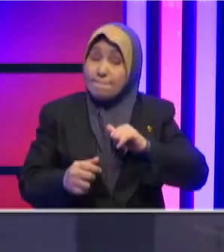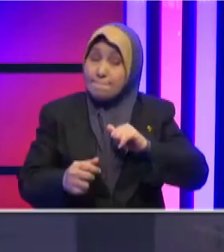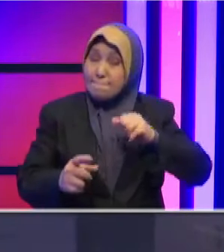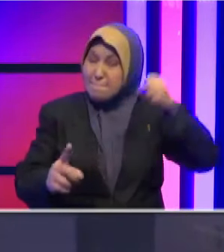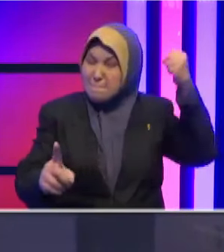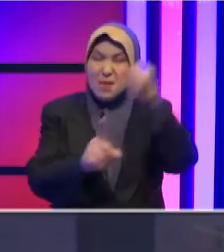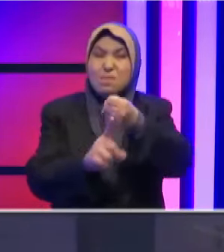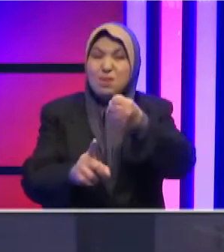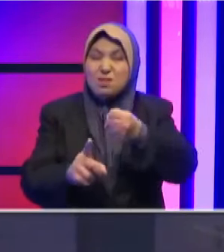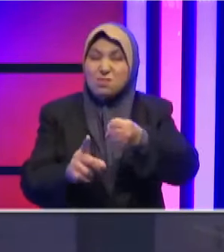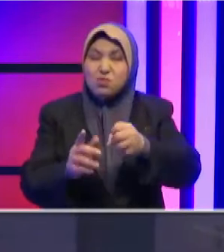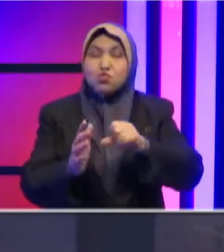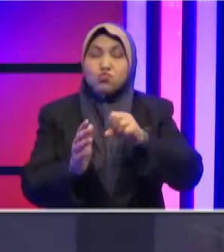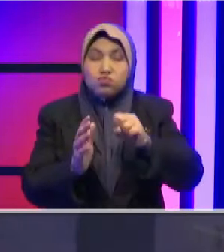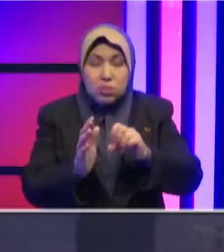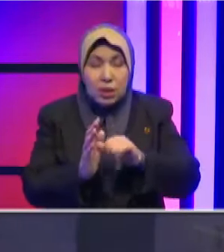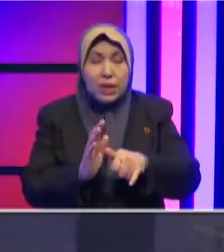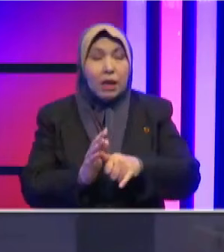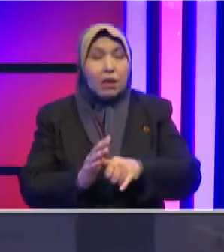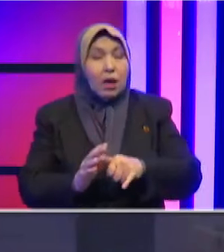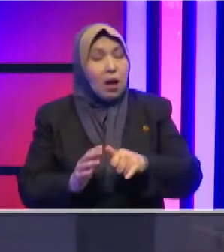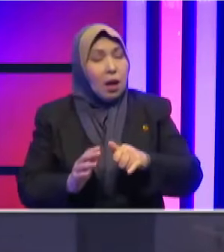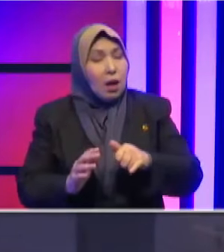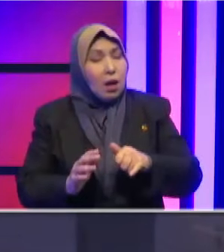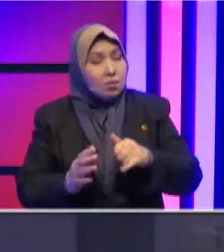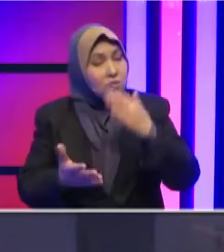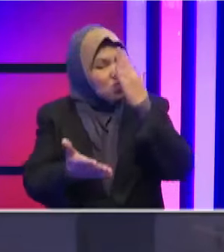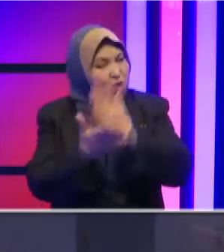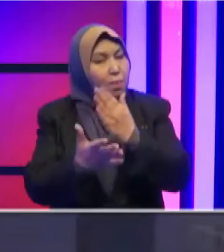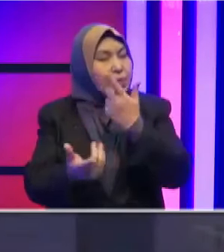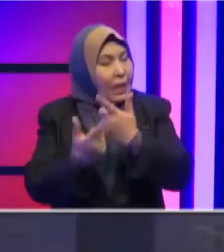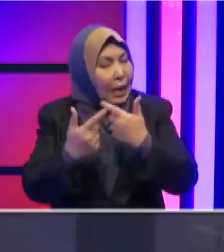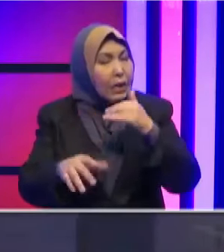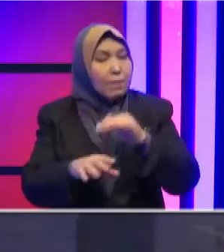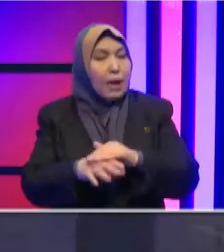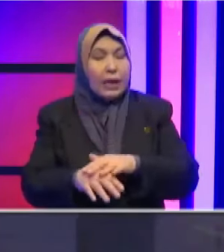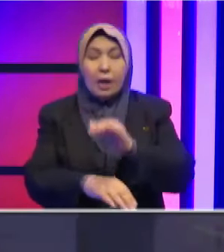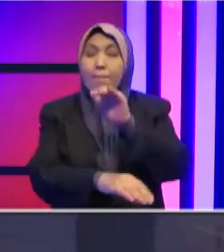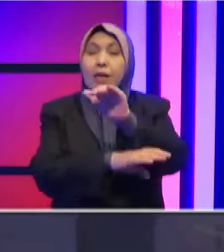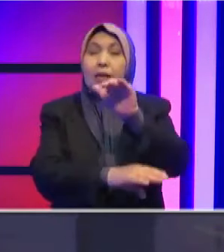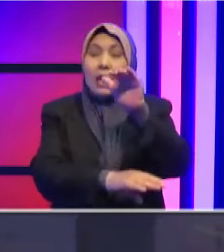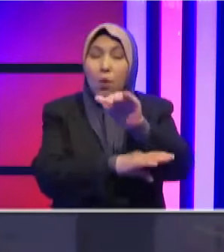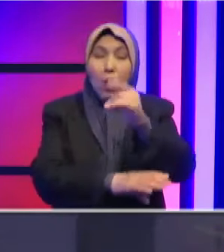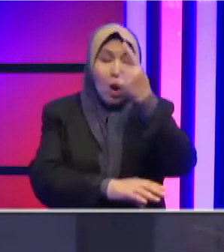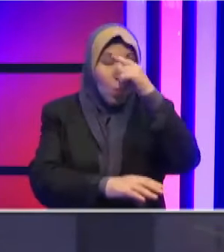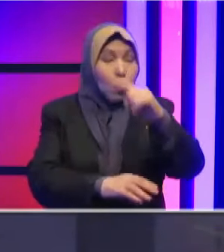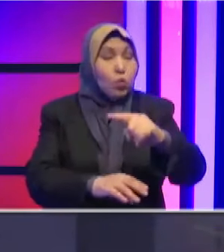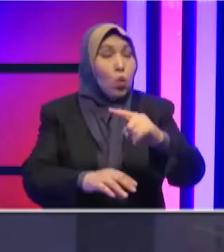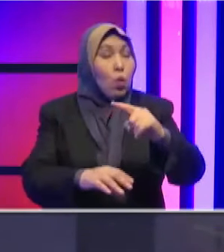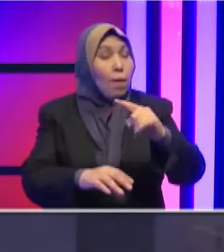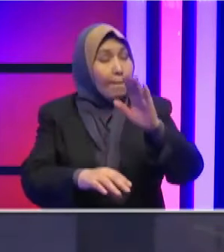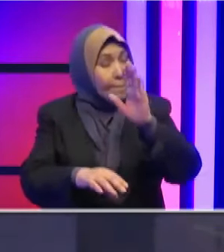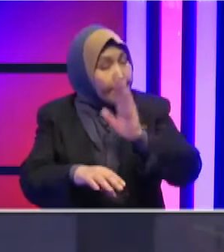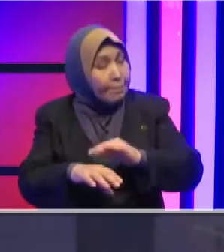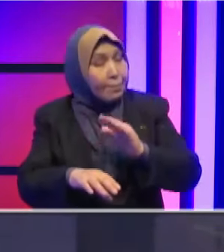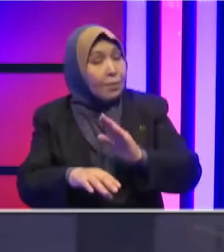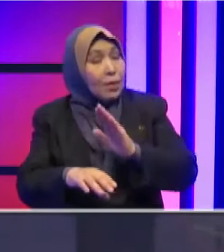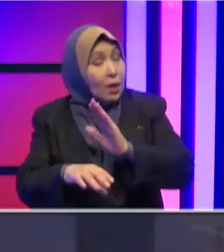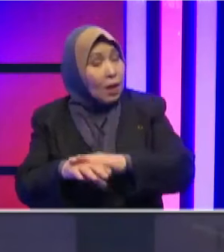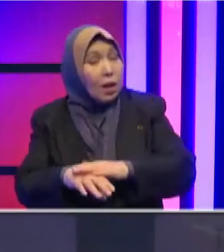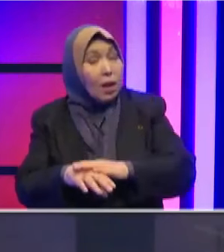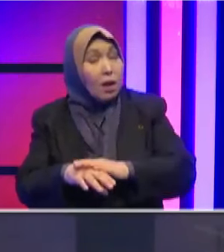supaya Nabi Muhammad nitip tutup ataupun terhenti daripada berdakwah untuk mengajak kita